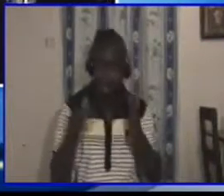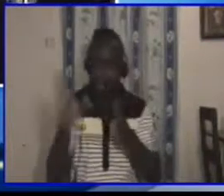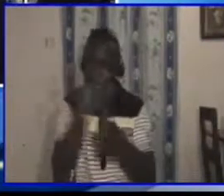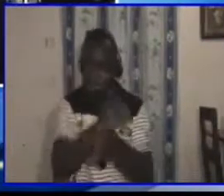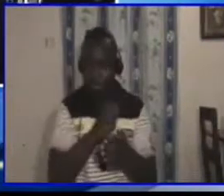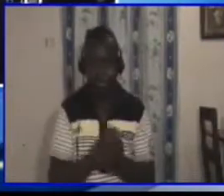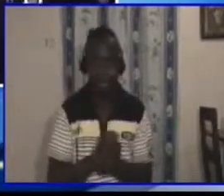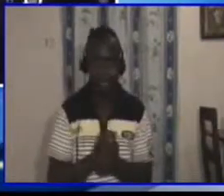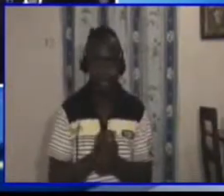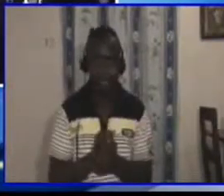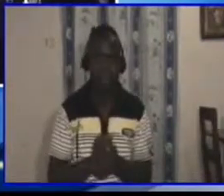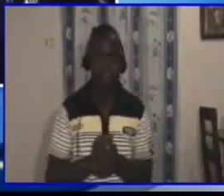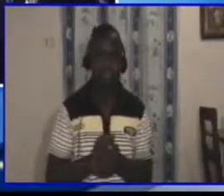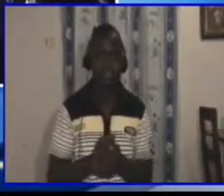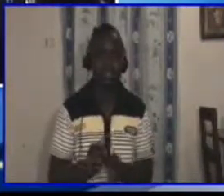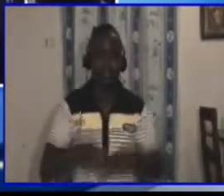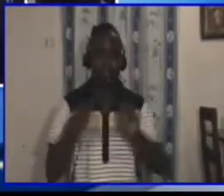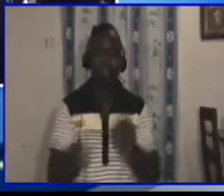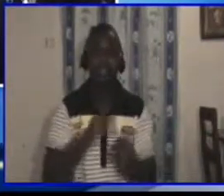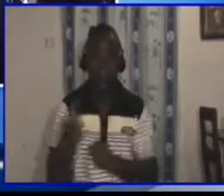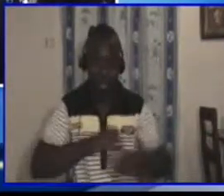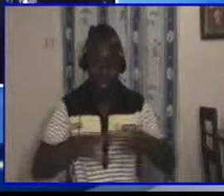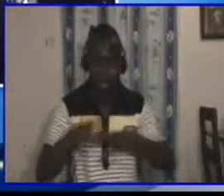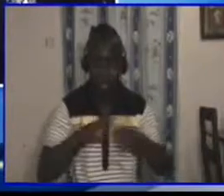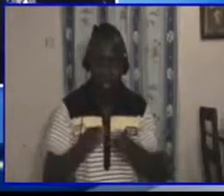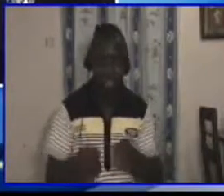io non posso fare alcun compromesso